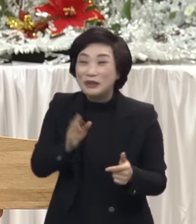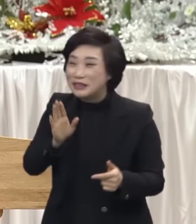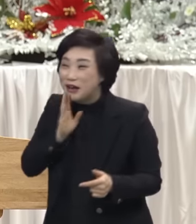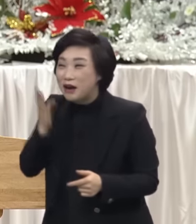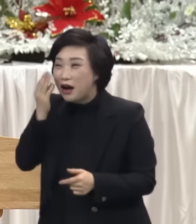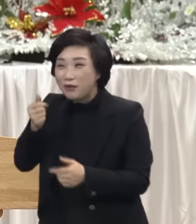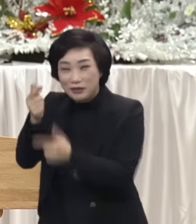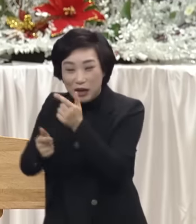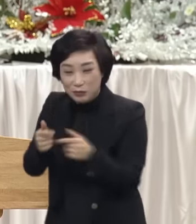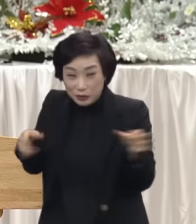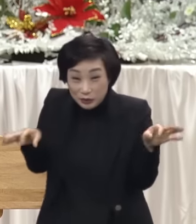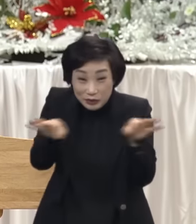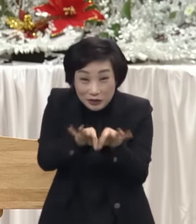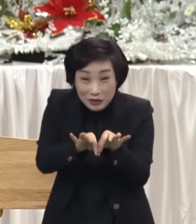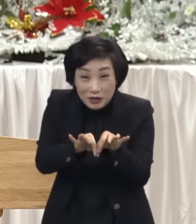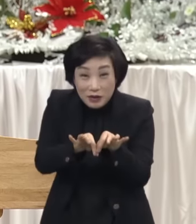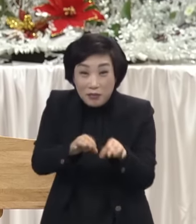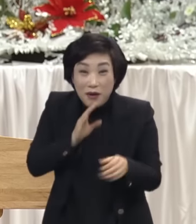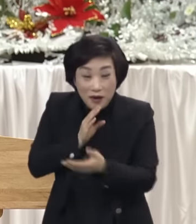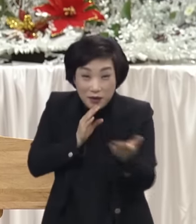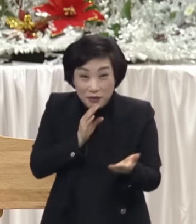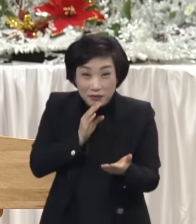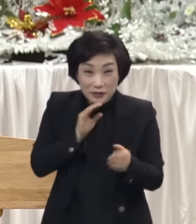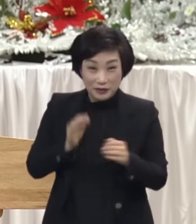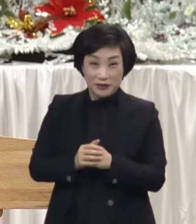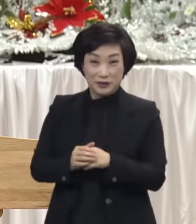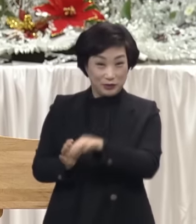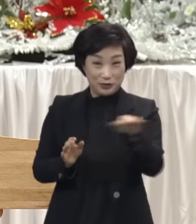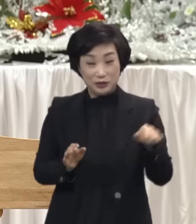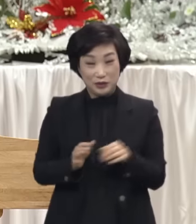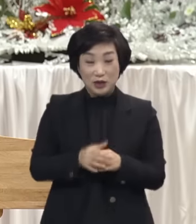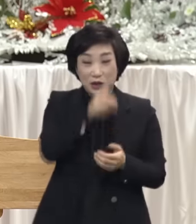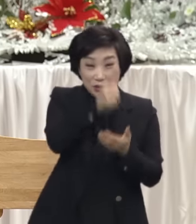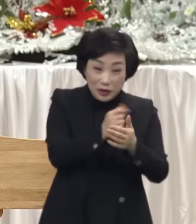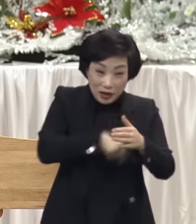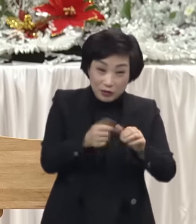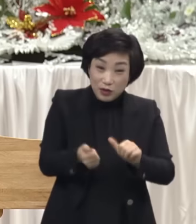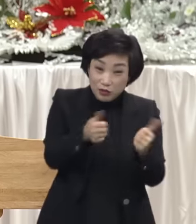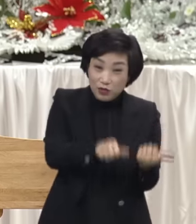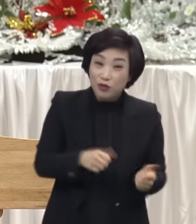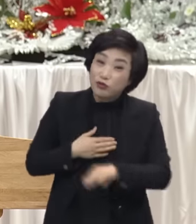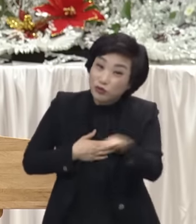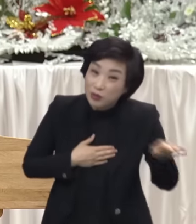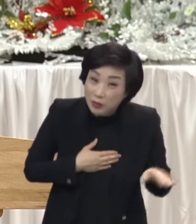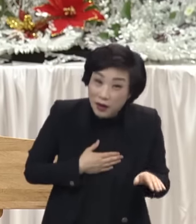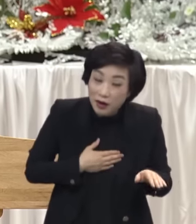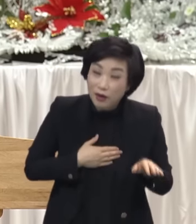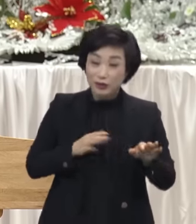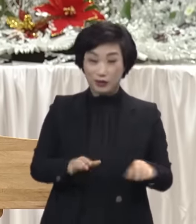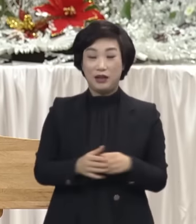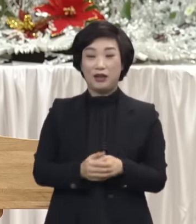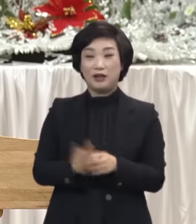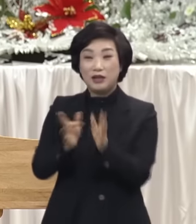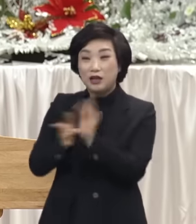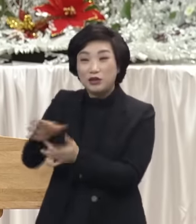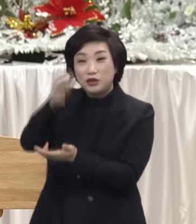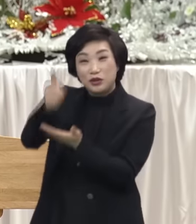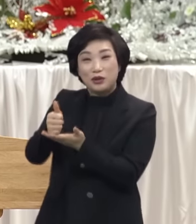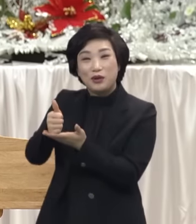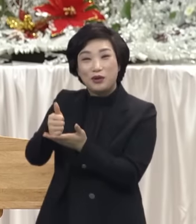참감람나무에 적을 붙인 우리는 이미 죄 아래서 죽은 자나 죽은 자나 예수